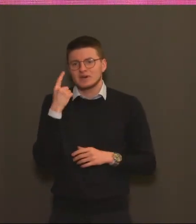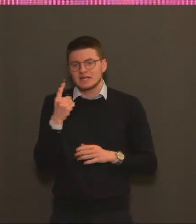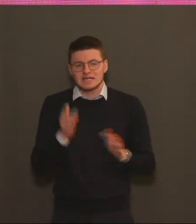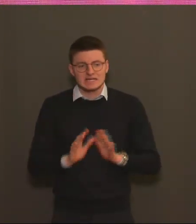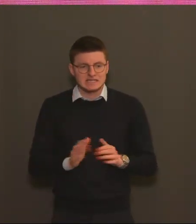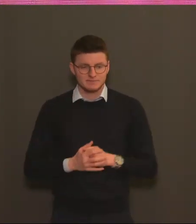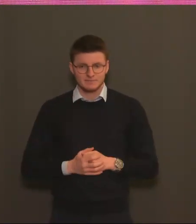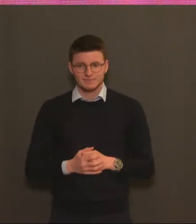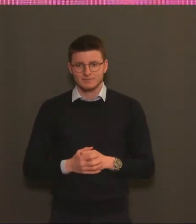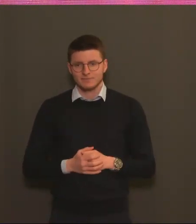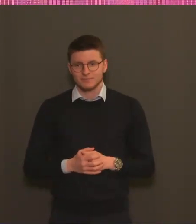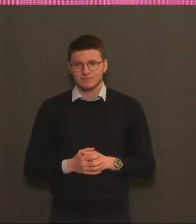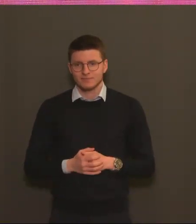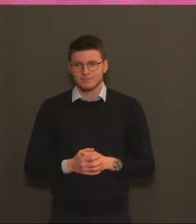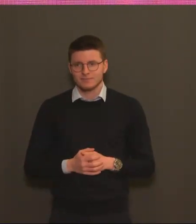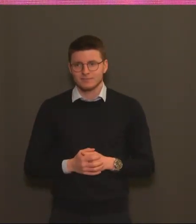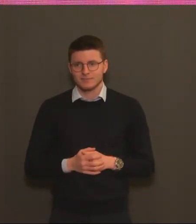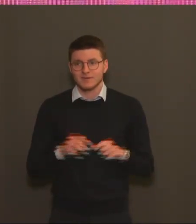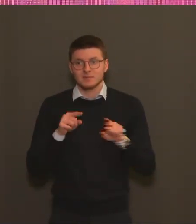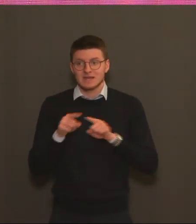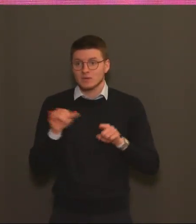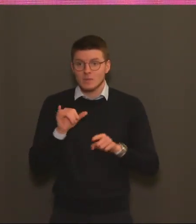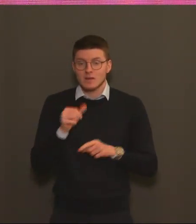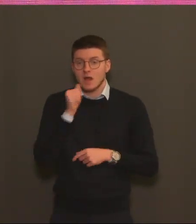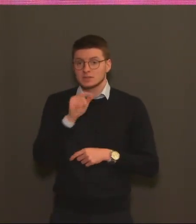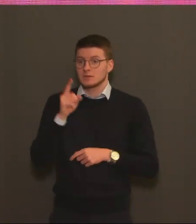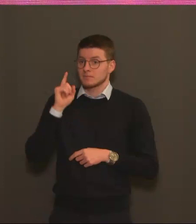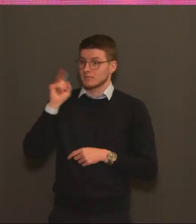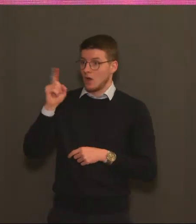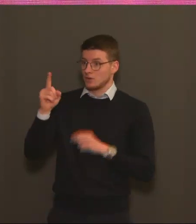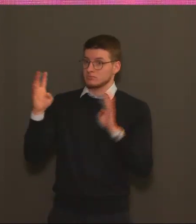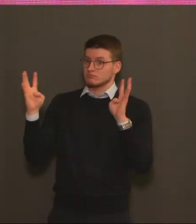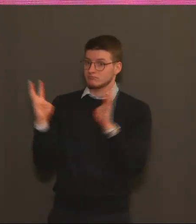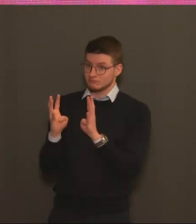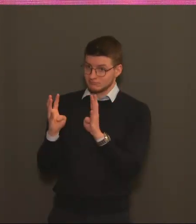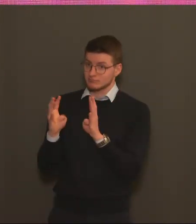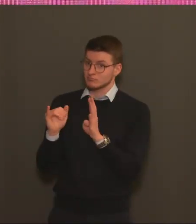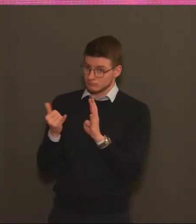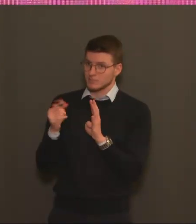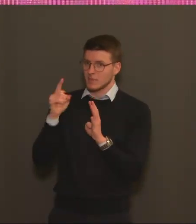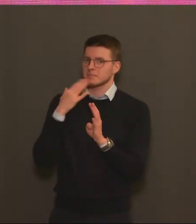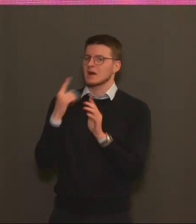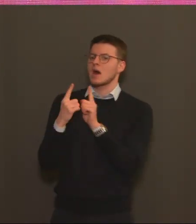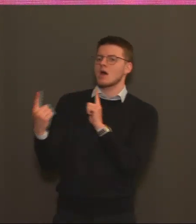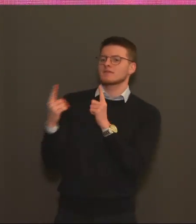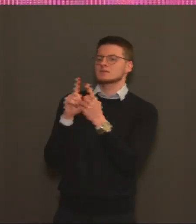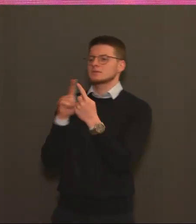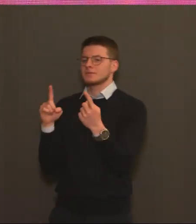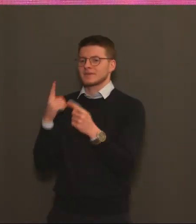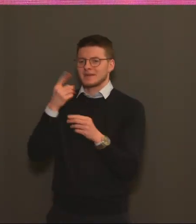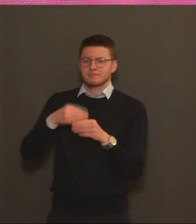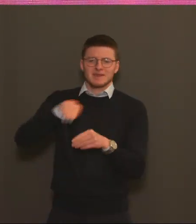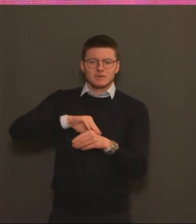Zorg er dus voor dat u buiten altijd 1,5 meter afstand kan behouden. En draag eventueel een